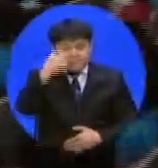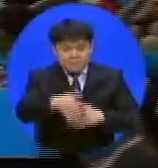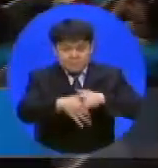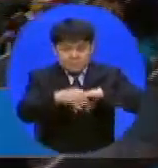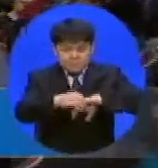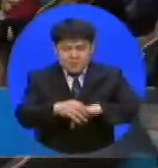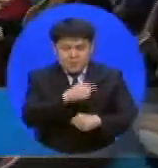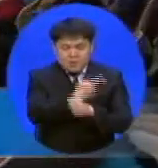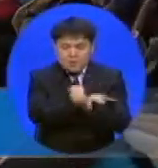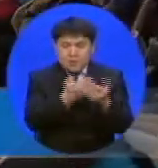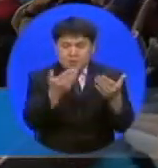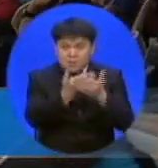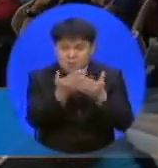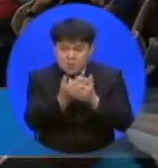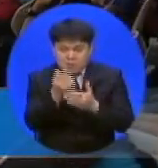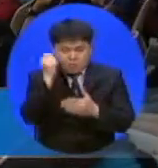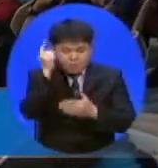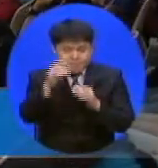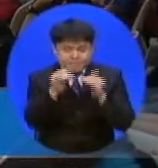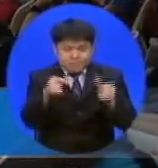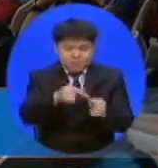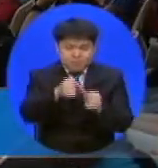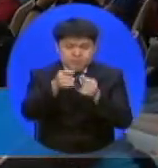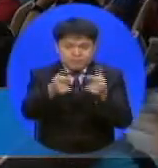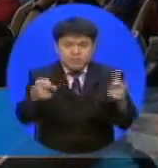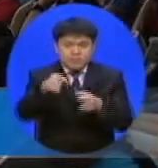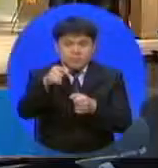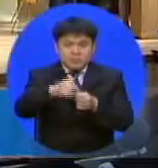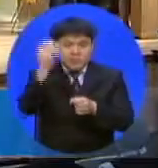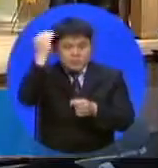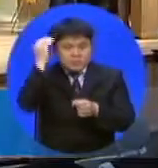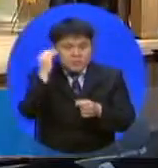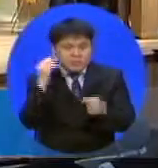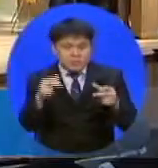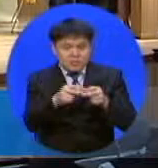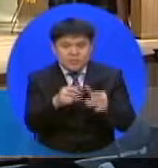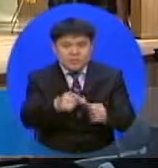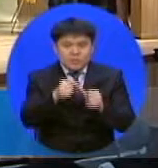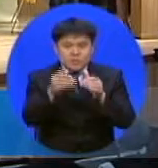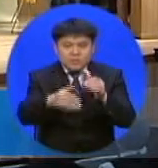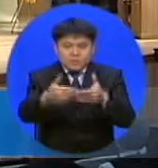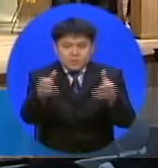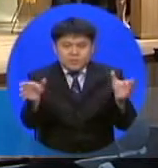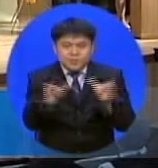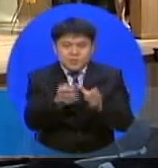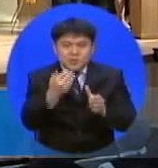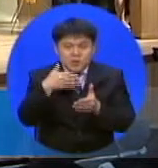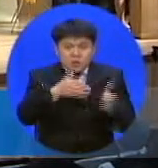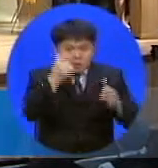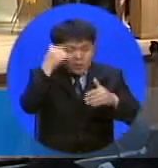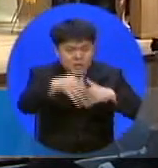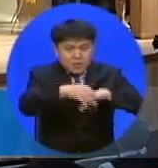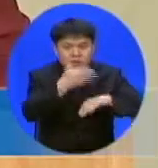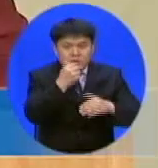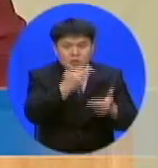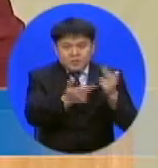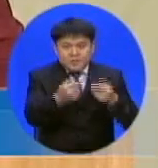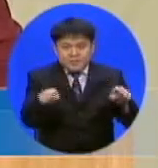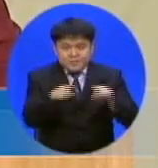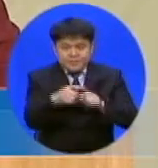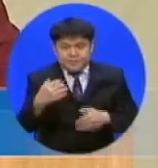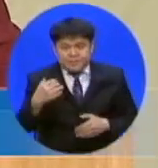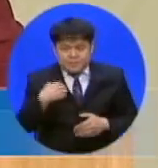지적장애인의 기능 향상과 우수 인력의 고용 촉진을 위해 한국장애인고용공단과 경기도 지적장애인복지협회가 공동 주관한